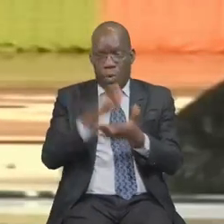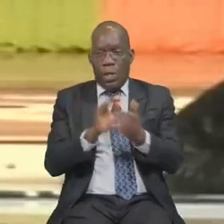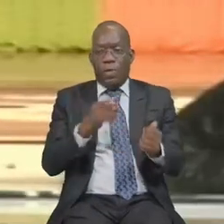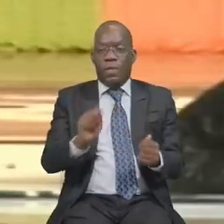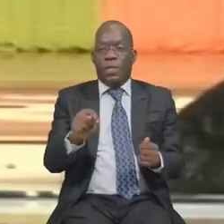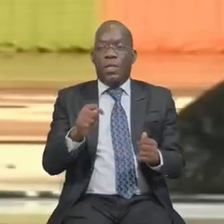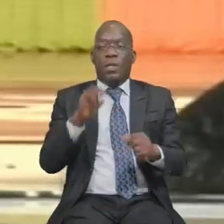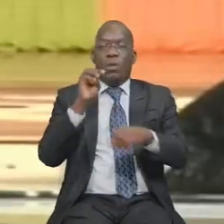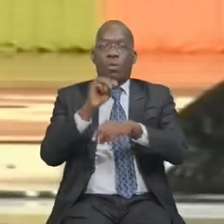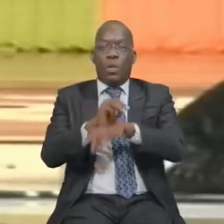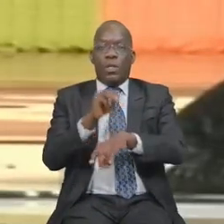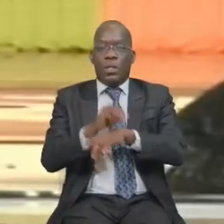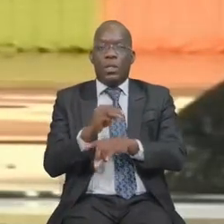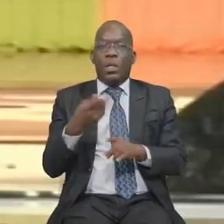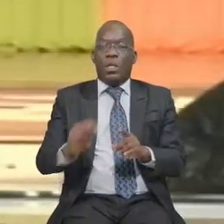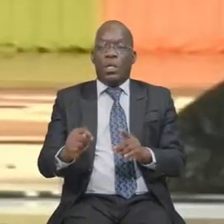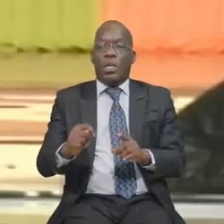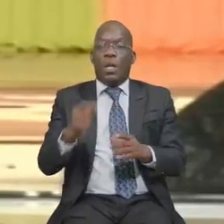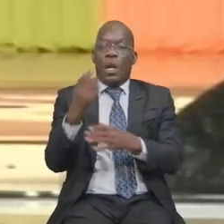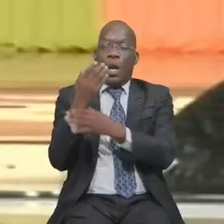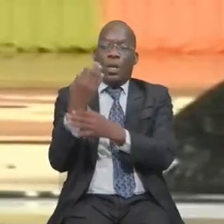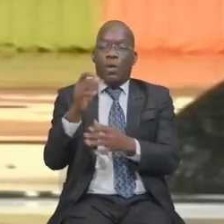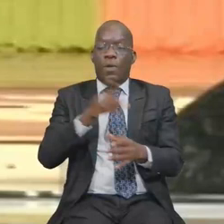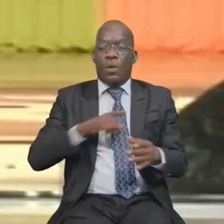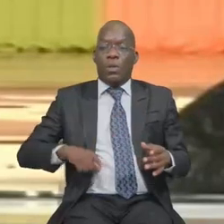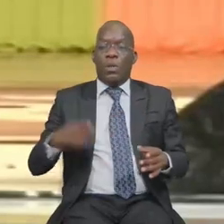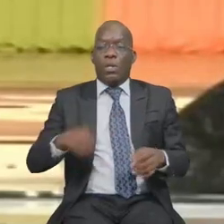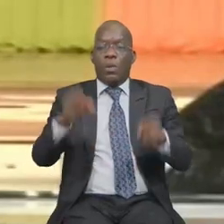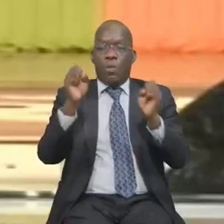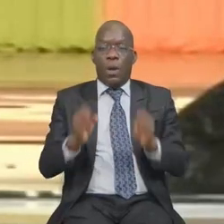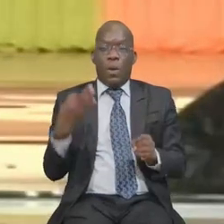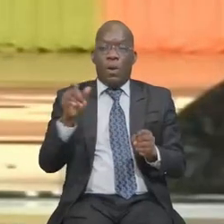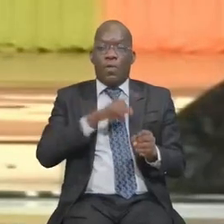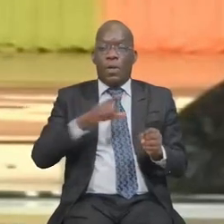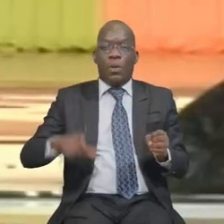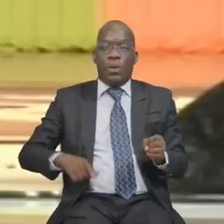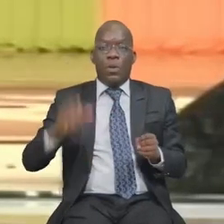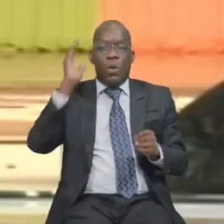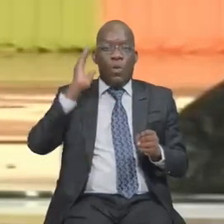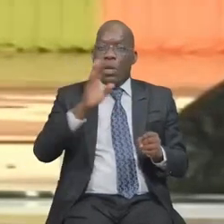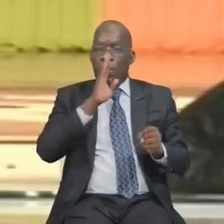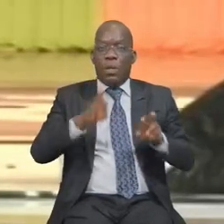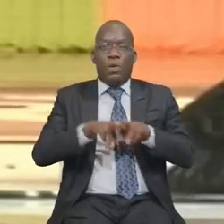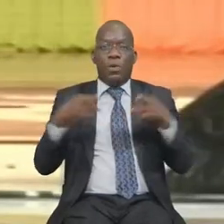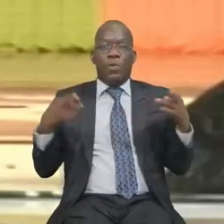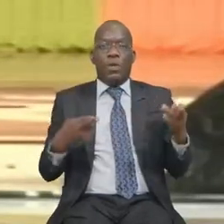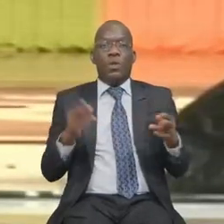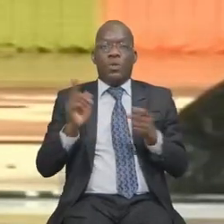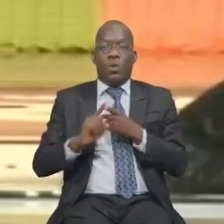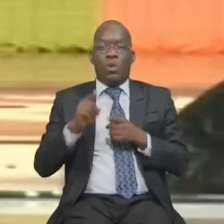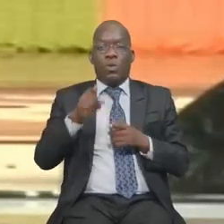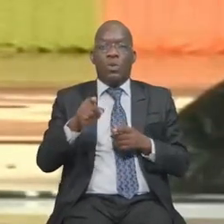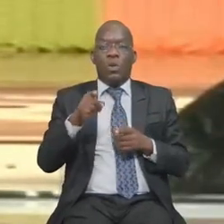l'Éternel? L'implication, c'est que quand vous croyez à la parole, à l'annonce, la puissance de Dieu vous sera révélée. Il